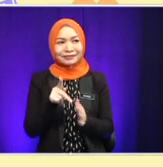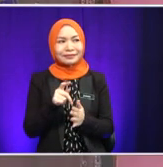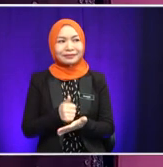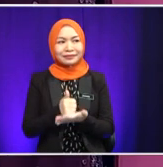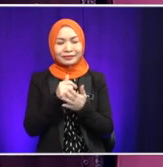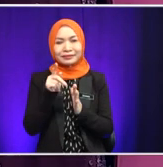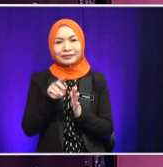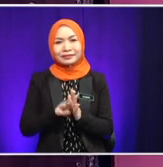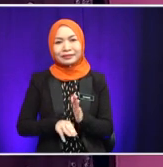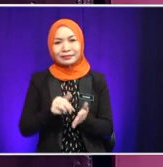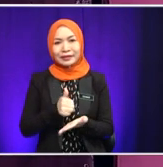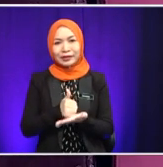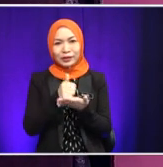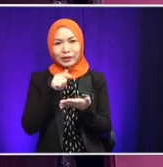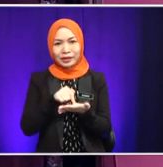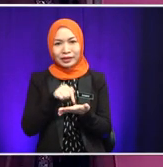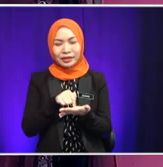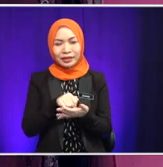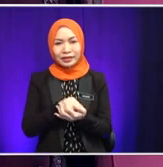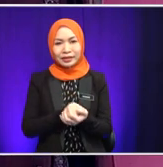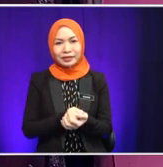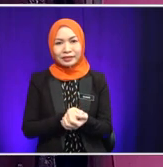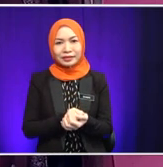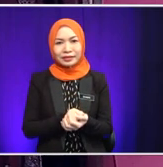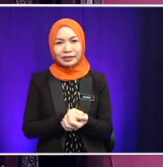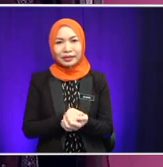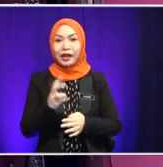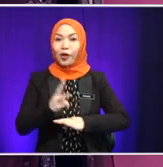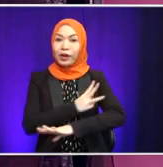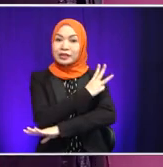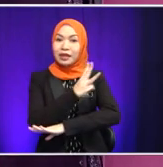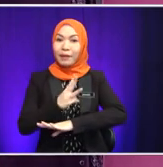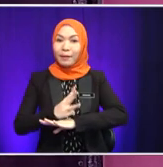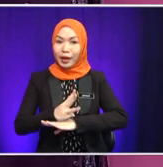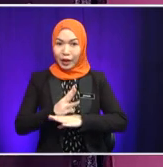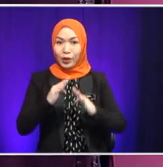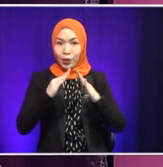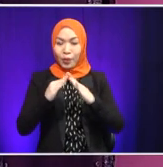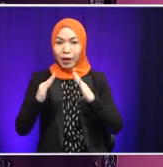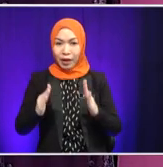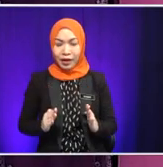masyarakat Contohnya di kawasan perumahan dan bila kita melaksanakan